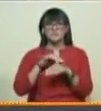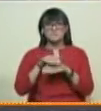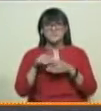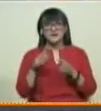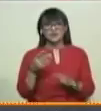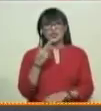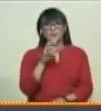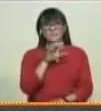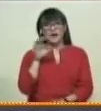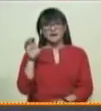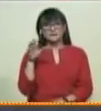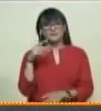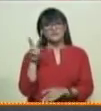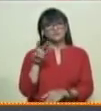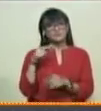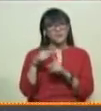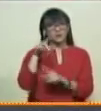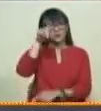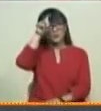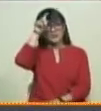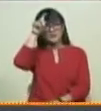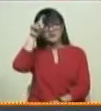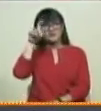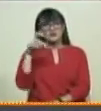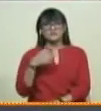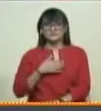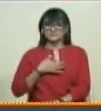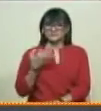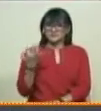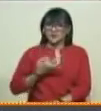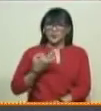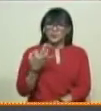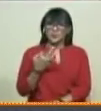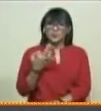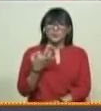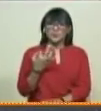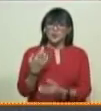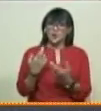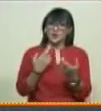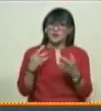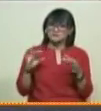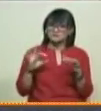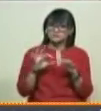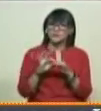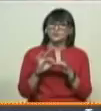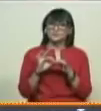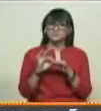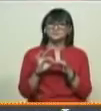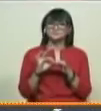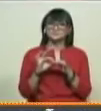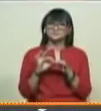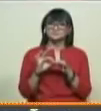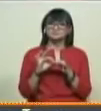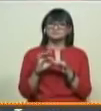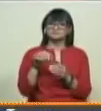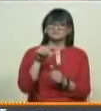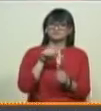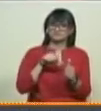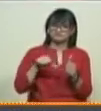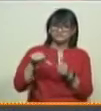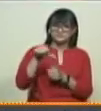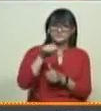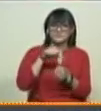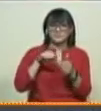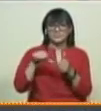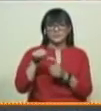ambos países, yo tengo la convicción de que esas relaciones van a llevar la cooperación entre